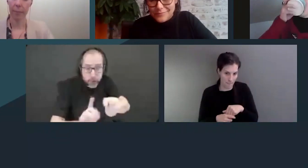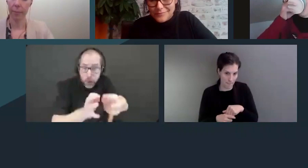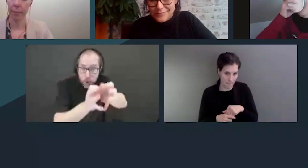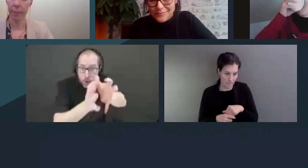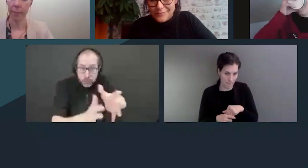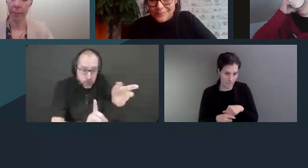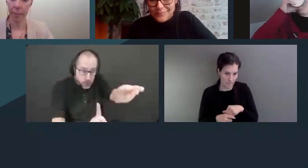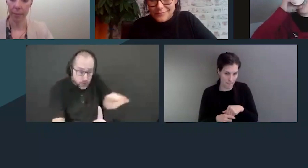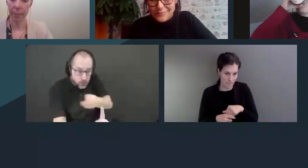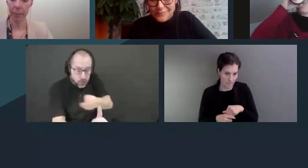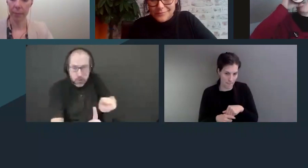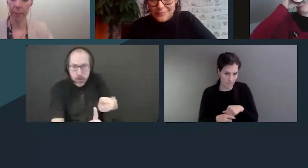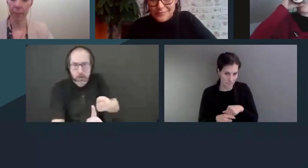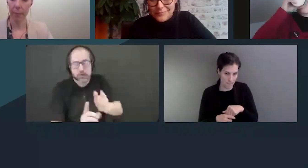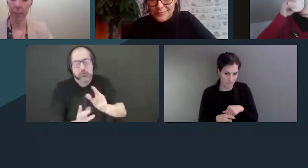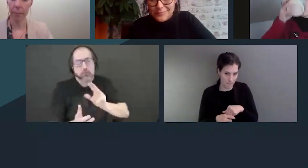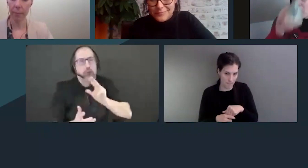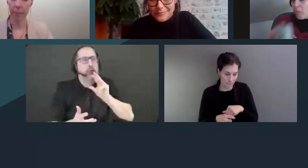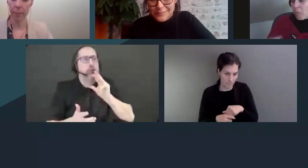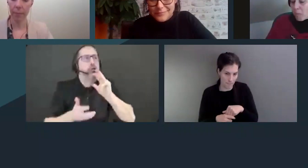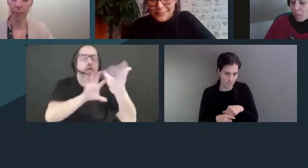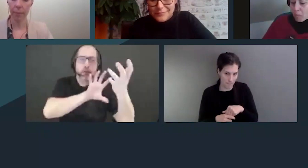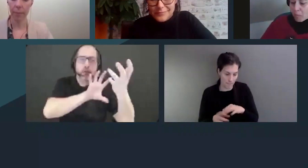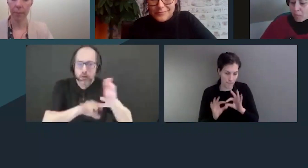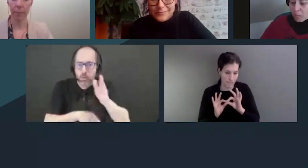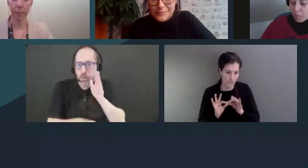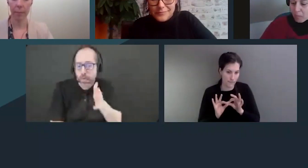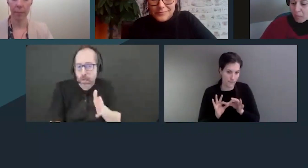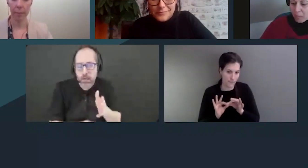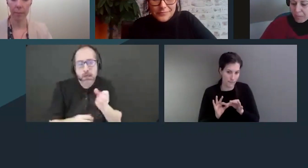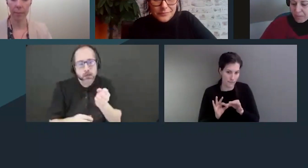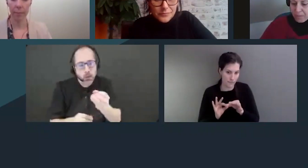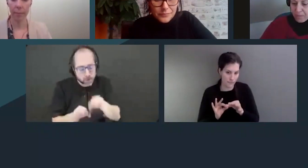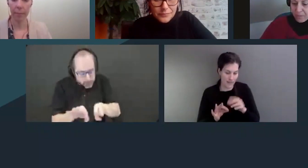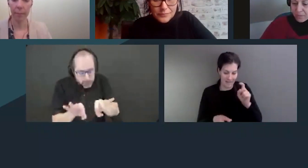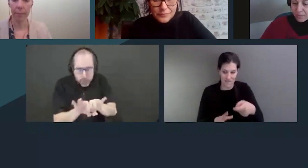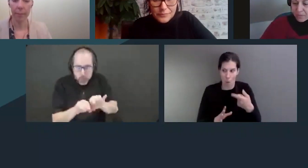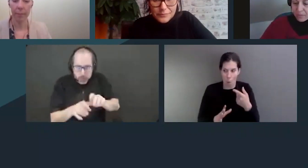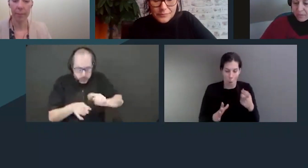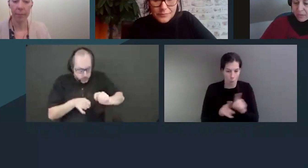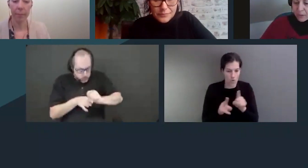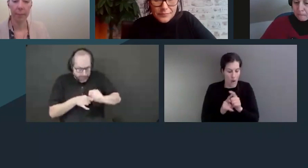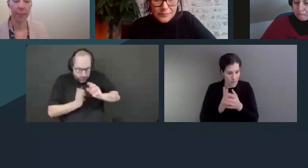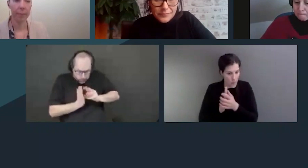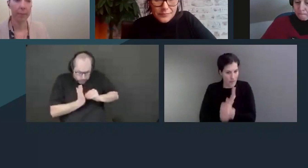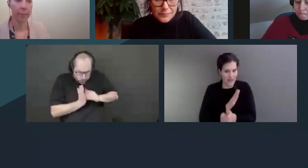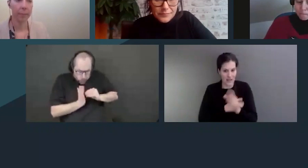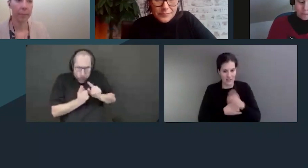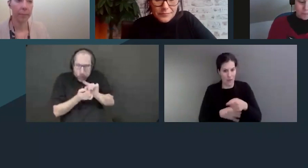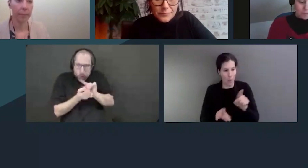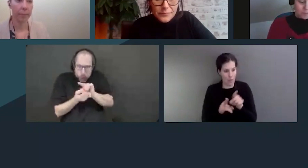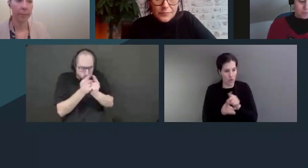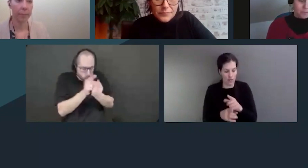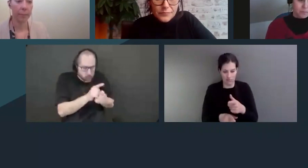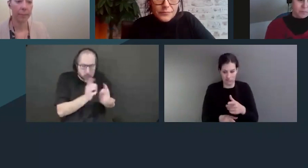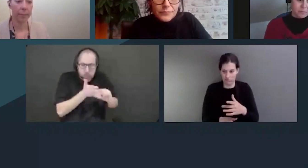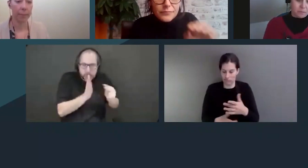l'interprétation. C'est essentiel.